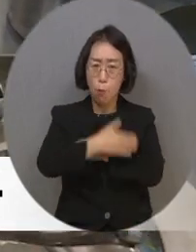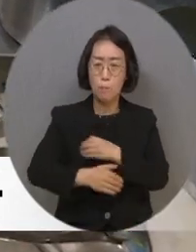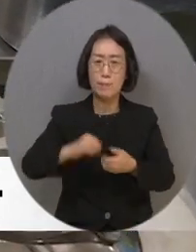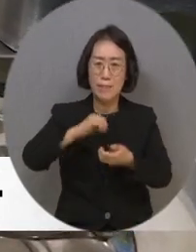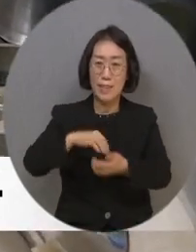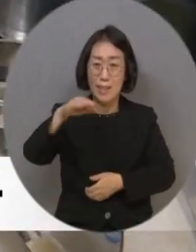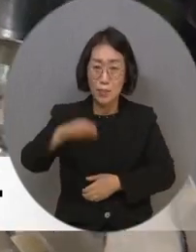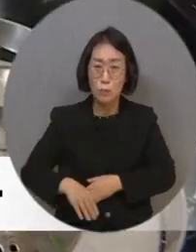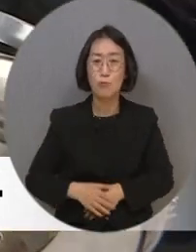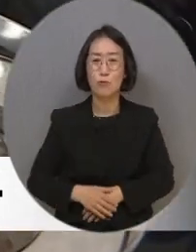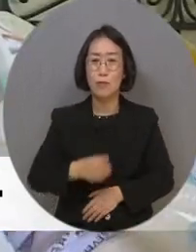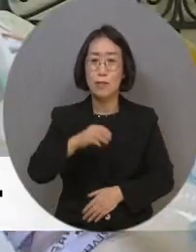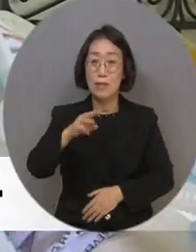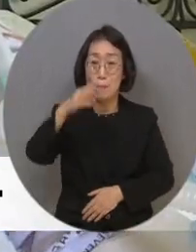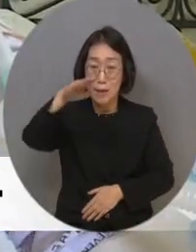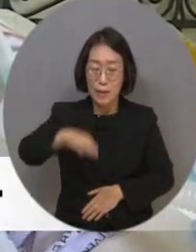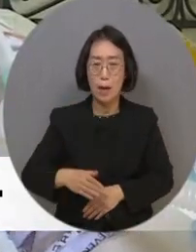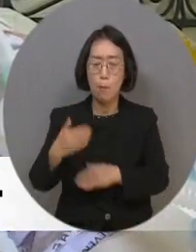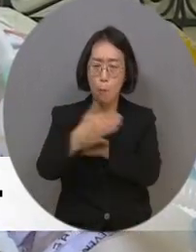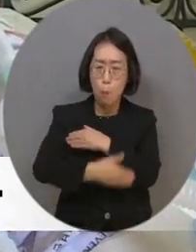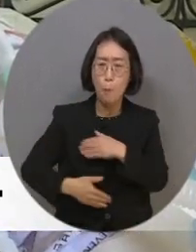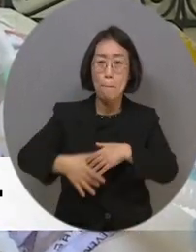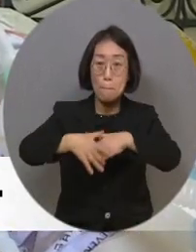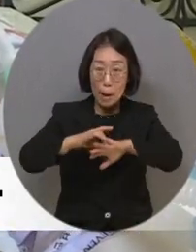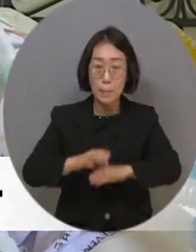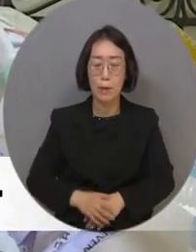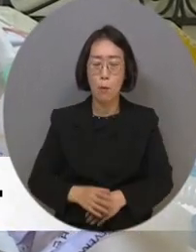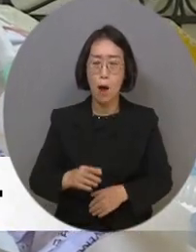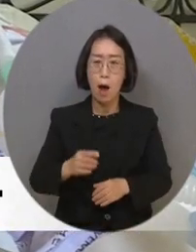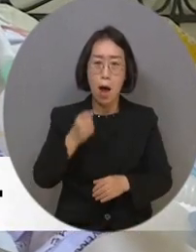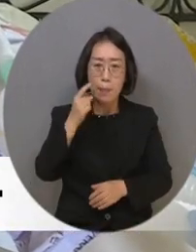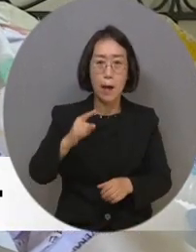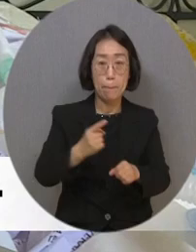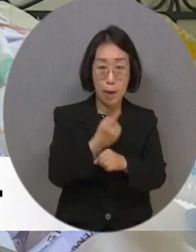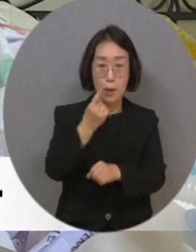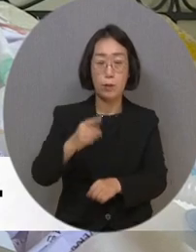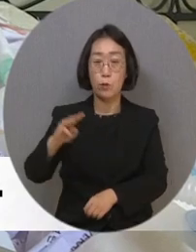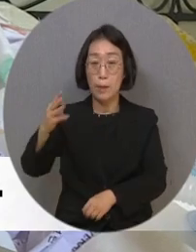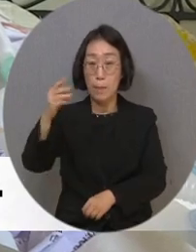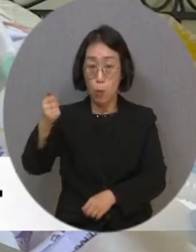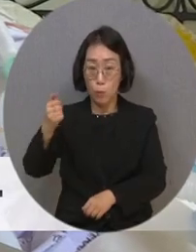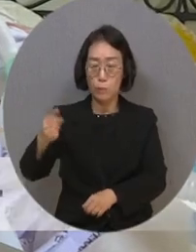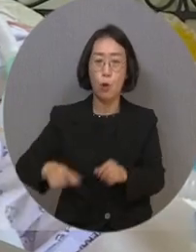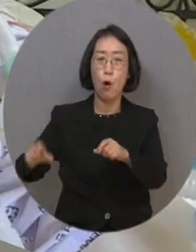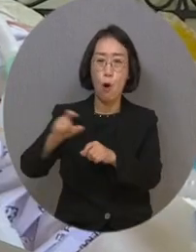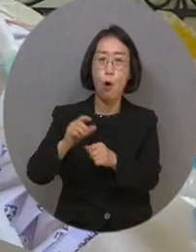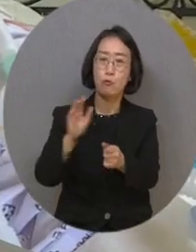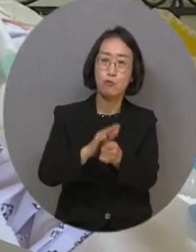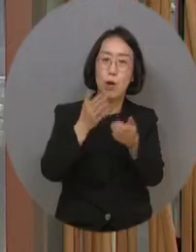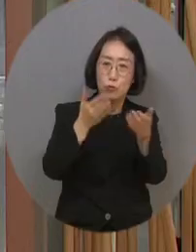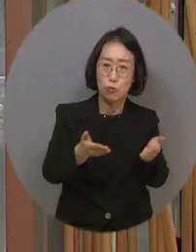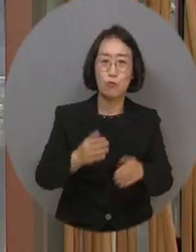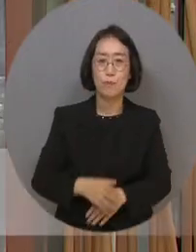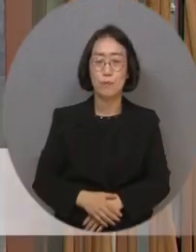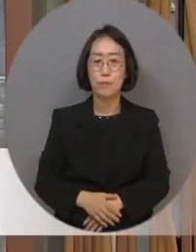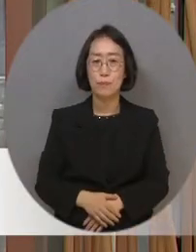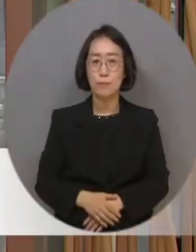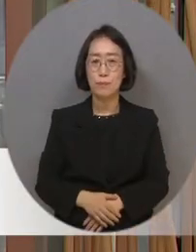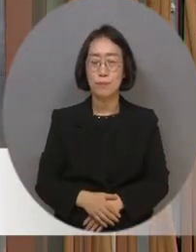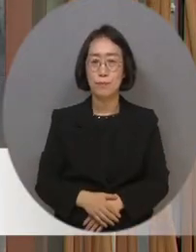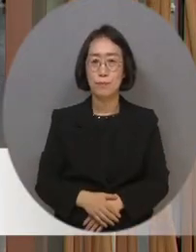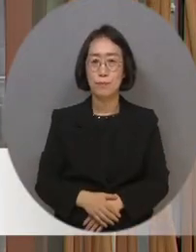또는 사지마비 장애인에게 월 100에서 최대 350시간을 추가로 지원하는 사업입니다.